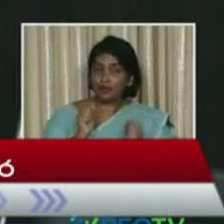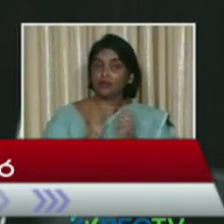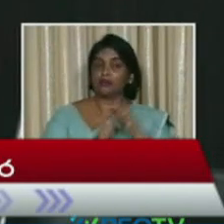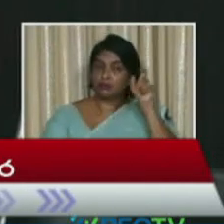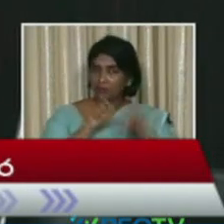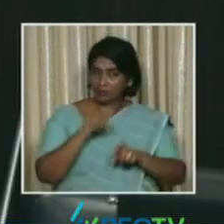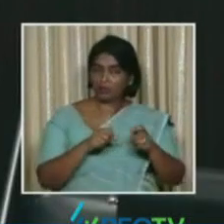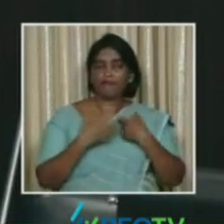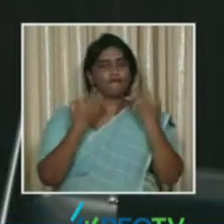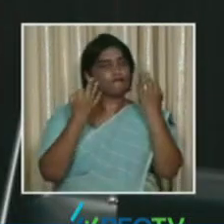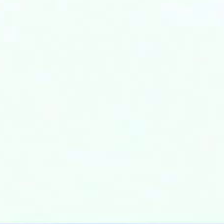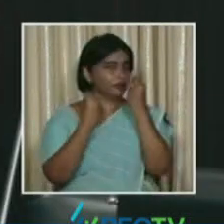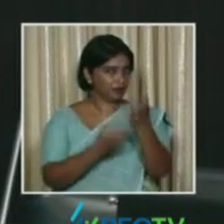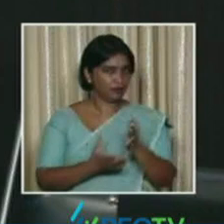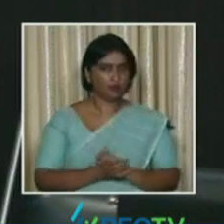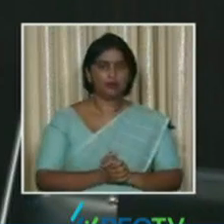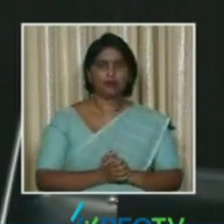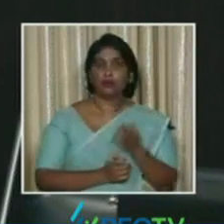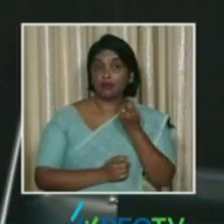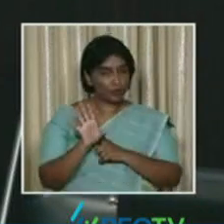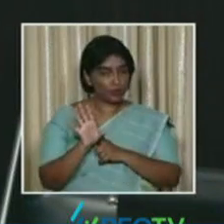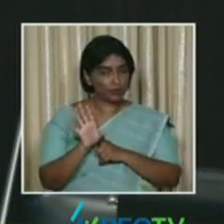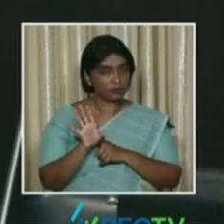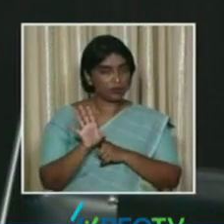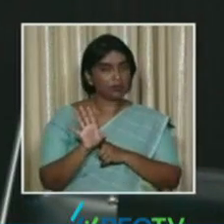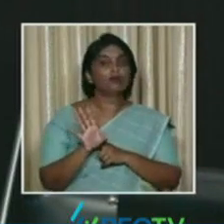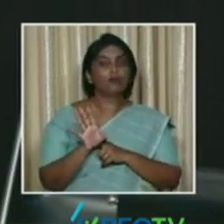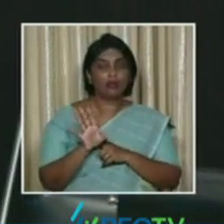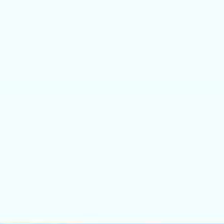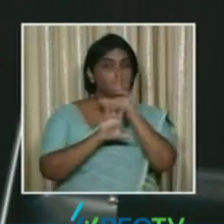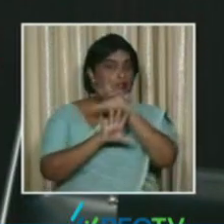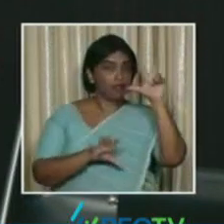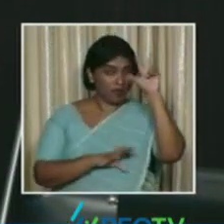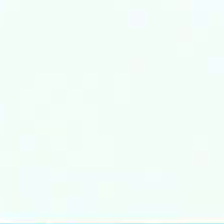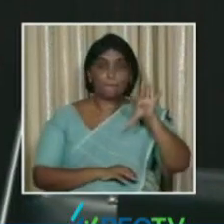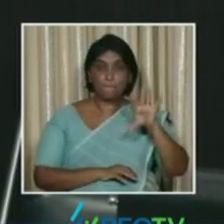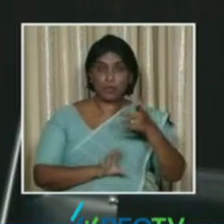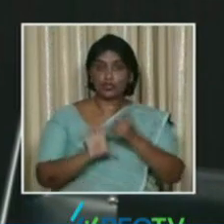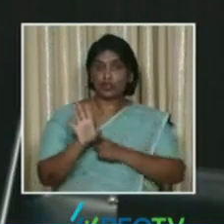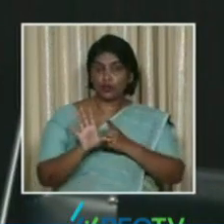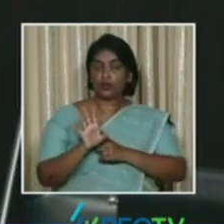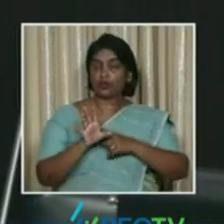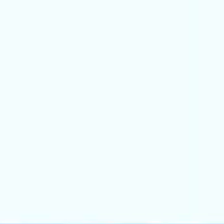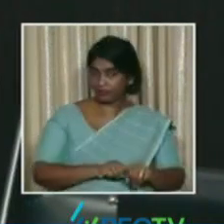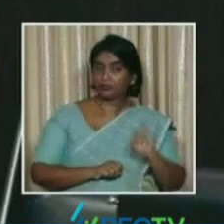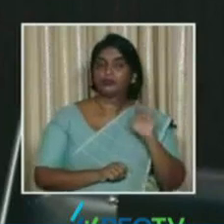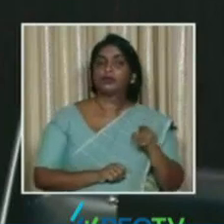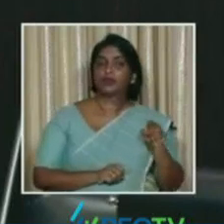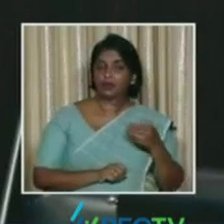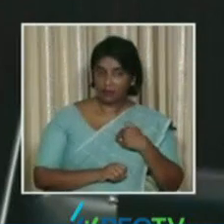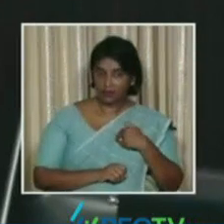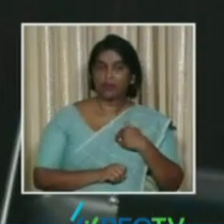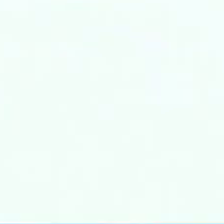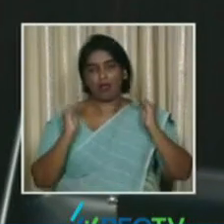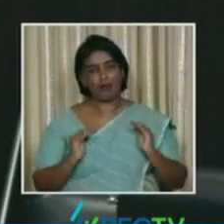වෙත නොමිලේ ලබා දෙන්න කටයුතු කරනවා සත පහක්වත් අය කරන්නේ නැහැ අපිට 18500ක් වෙන යූරියා ගෙනල්ලා තියෙන වුණත් අපි ඒකත්